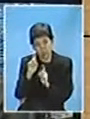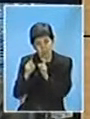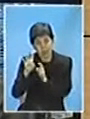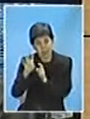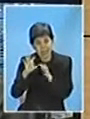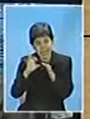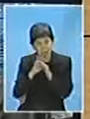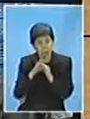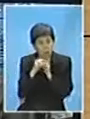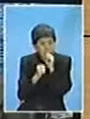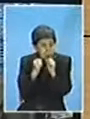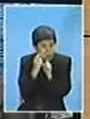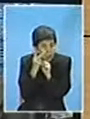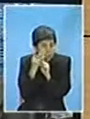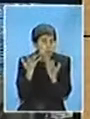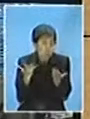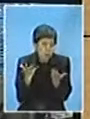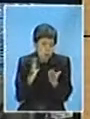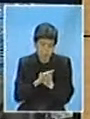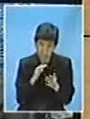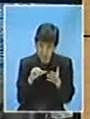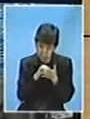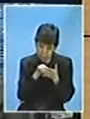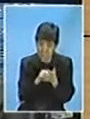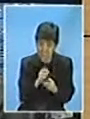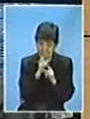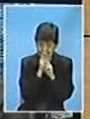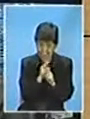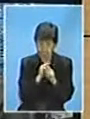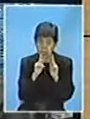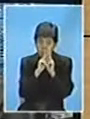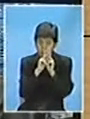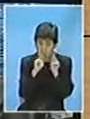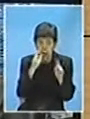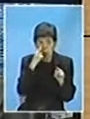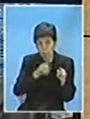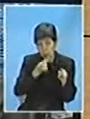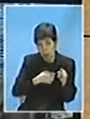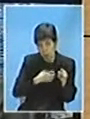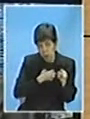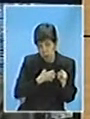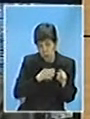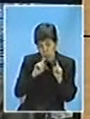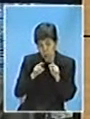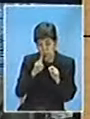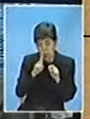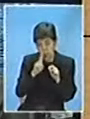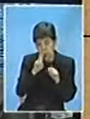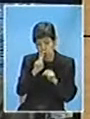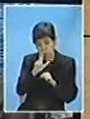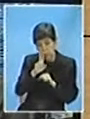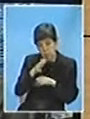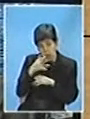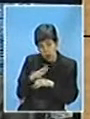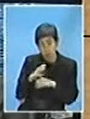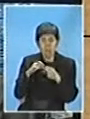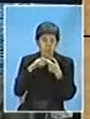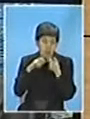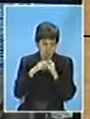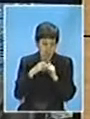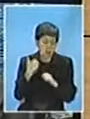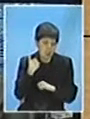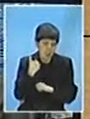ระนะครับอันนี้จะเป็นปัญหาถ้าท่านแก้ตามที่กรรมธิการยืนยันว่าใส่วงเล็บ2 3 4เข้าไปเนี่ยมันจะมีปัญหาต